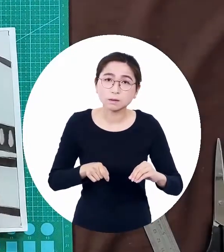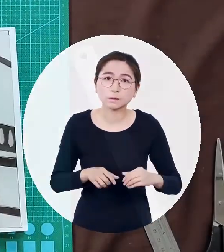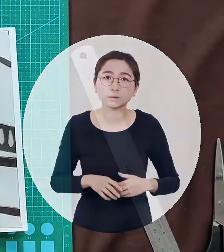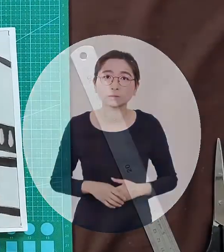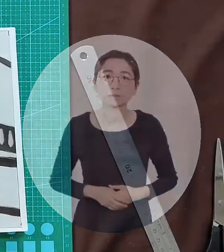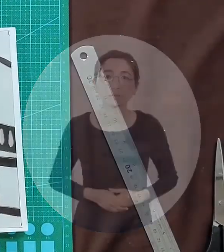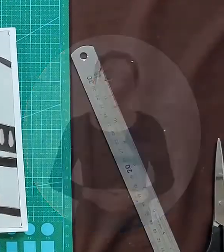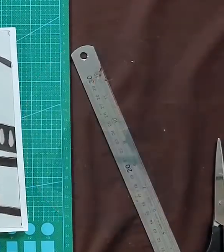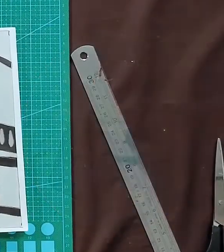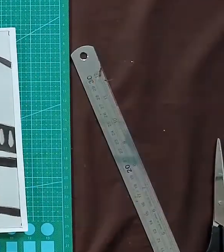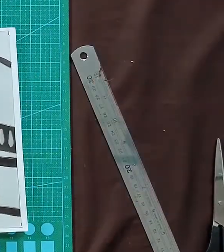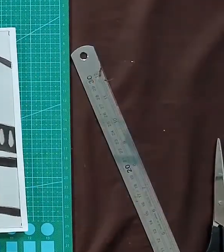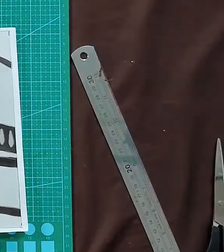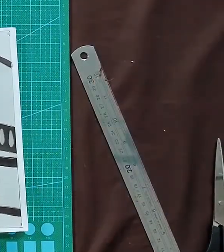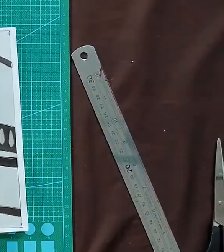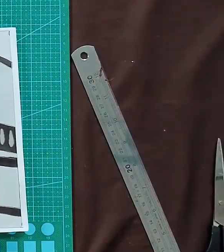話。